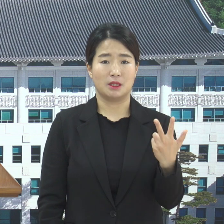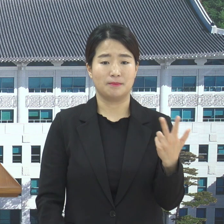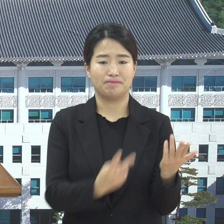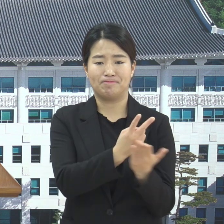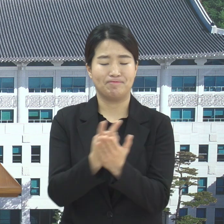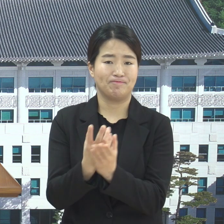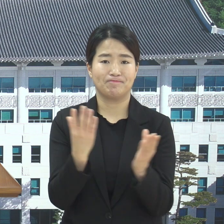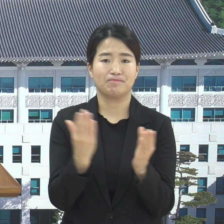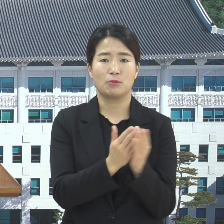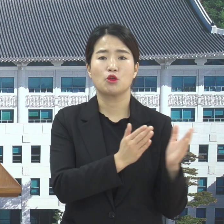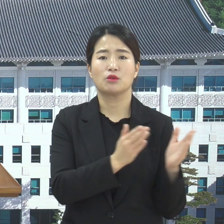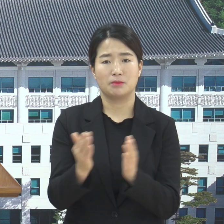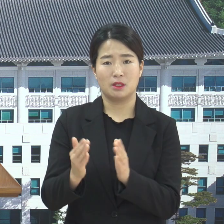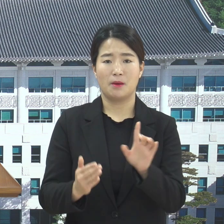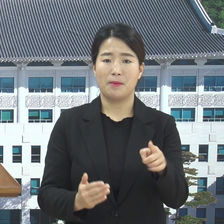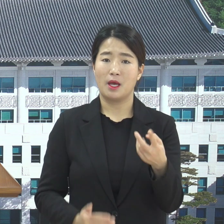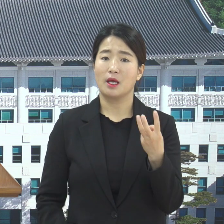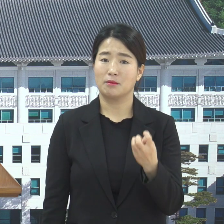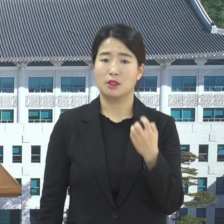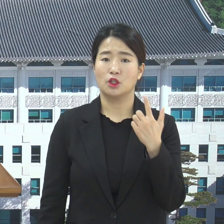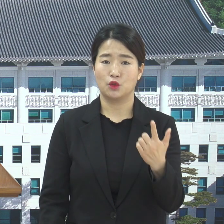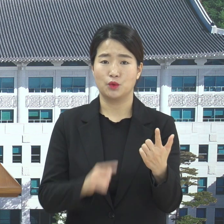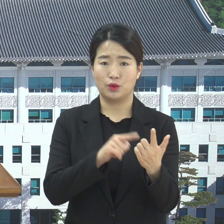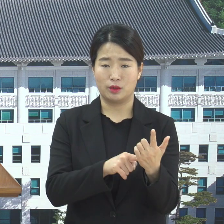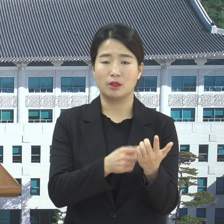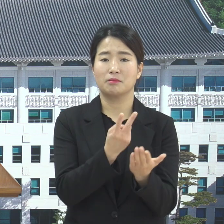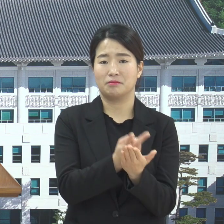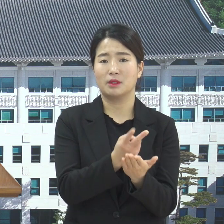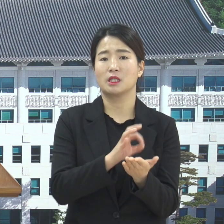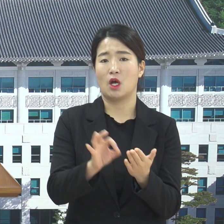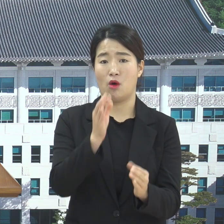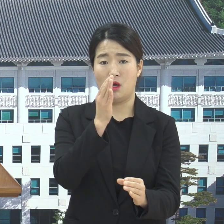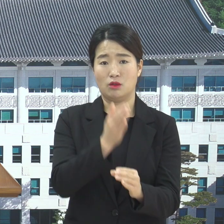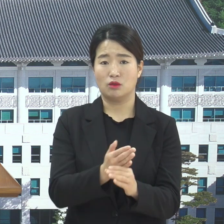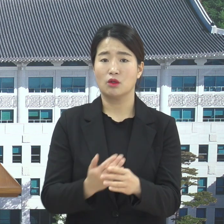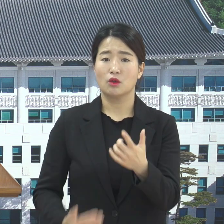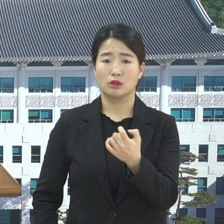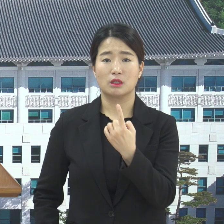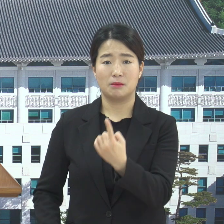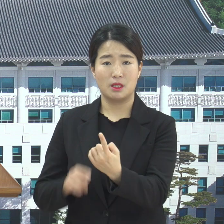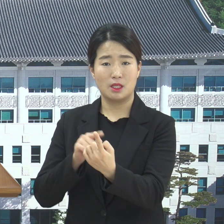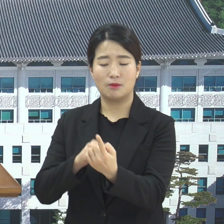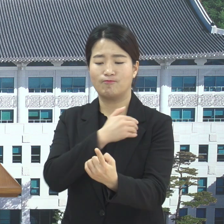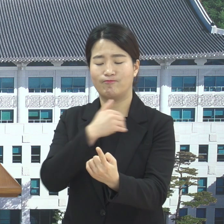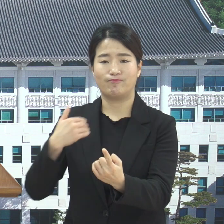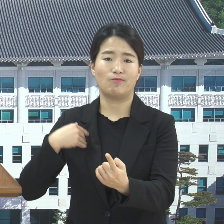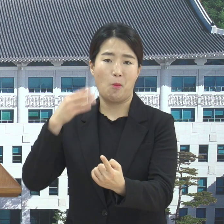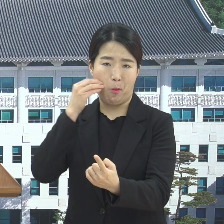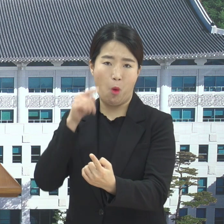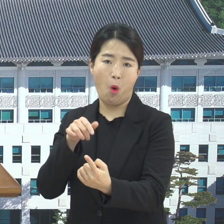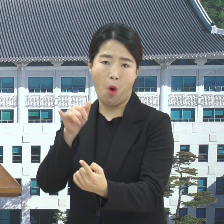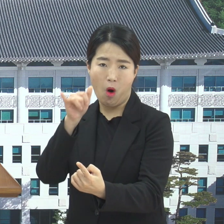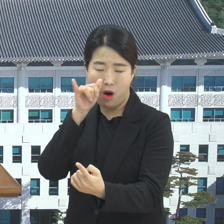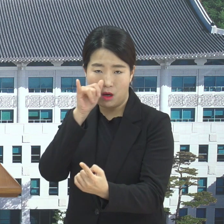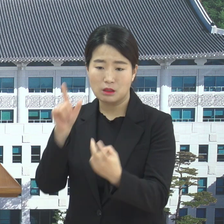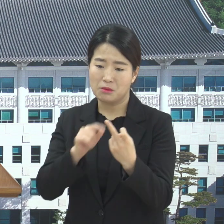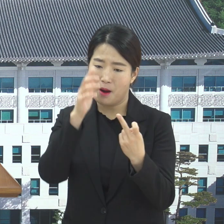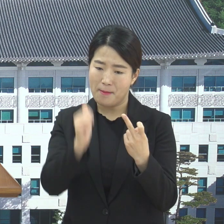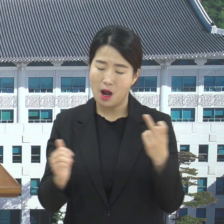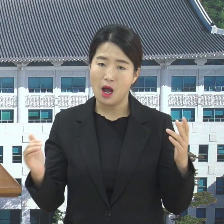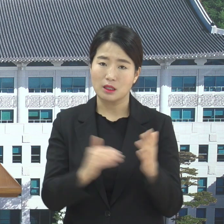197병상을 확보하고 이 중 136병상을 사용하면서 61병상의 여유를 가지고 있고